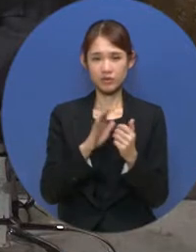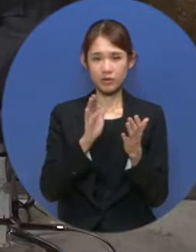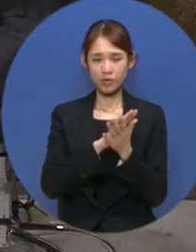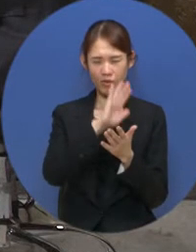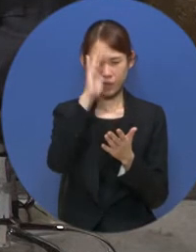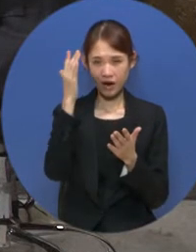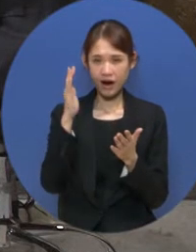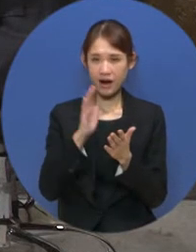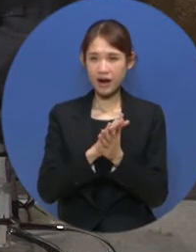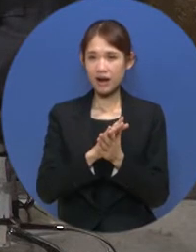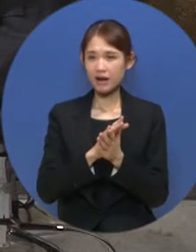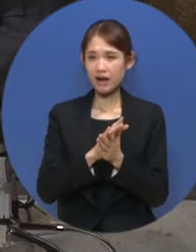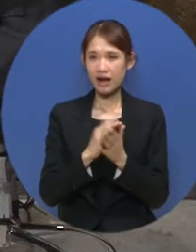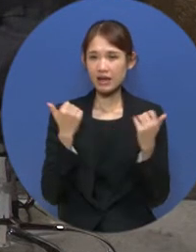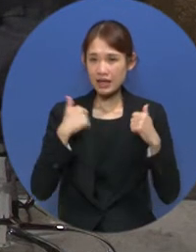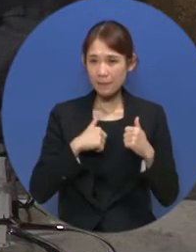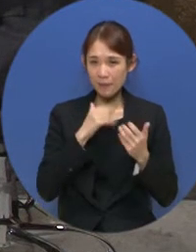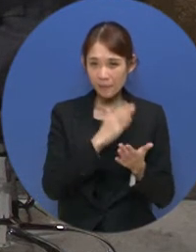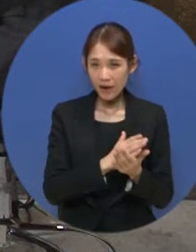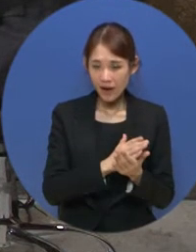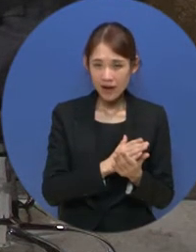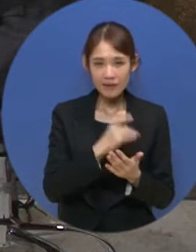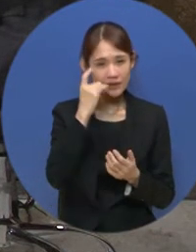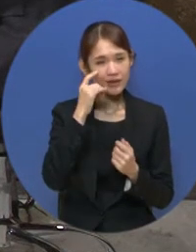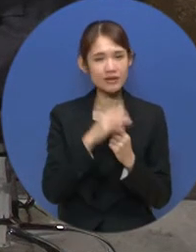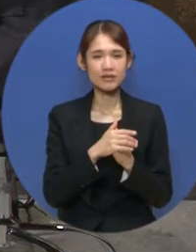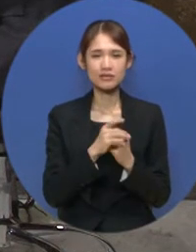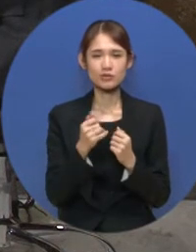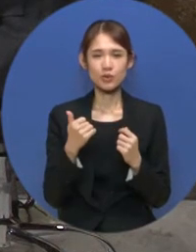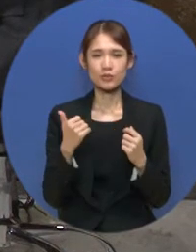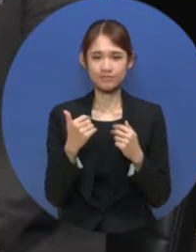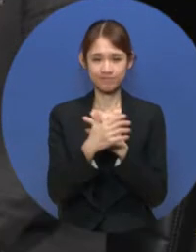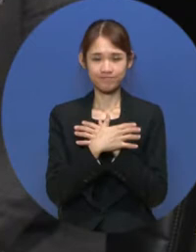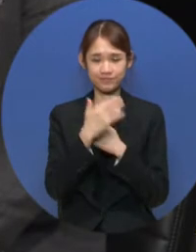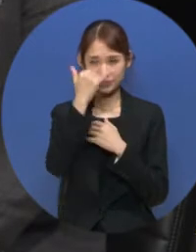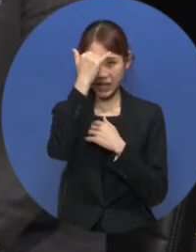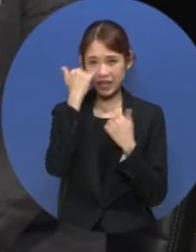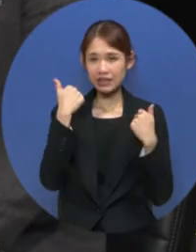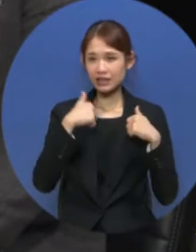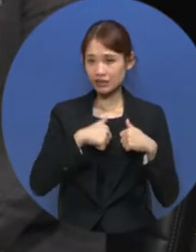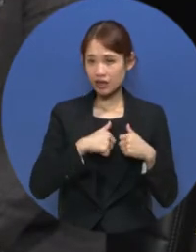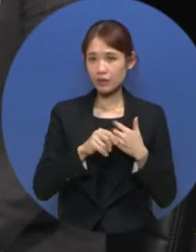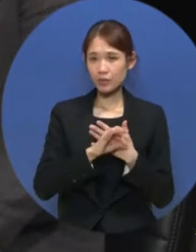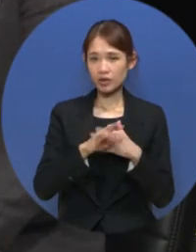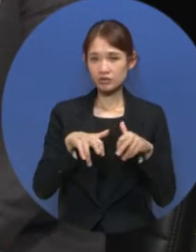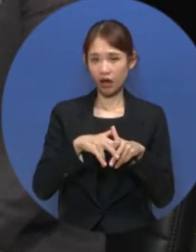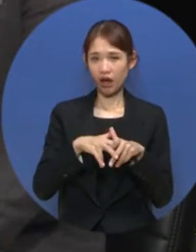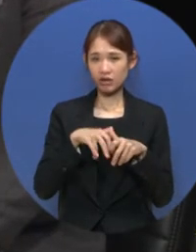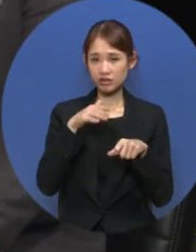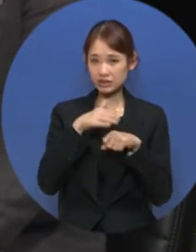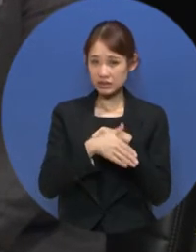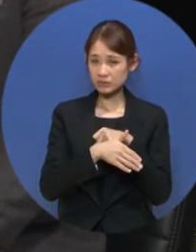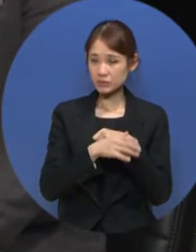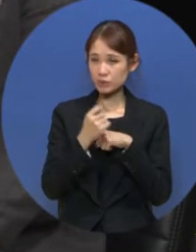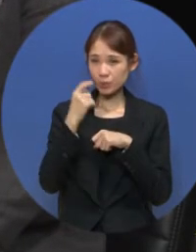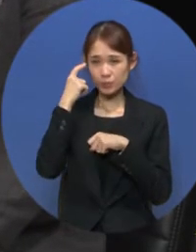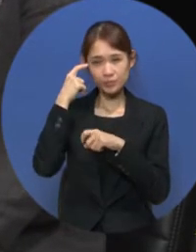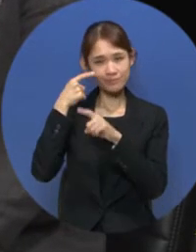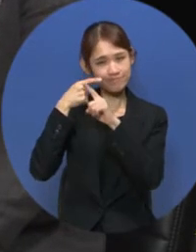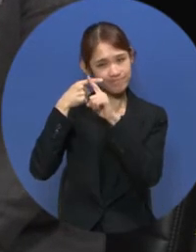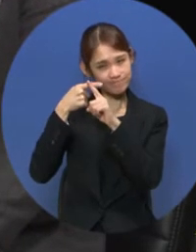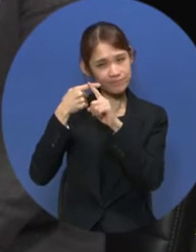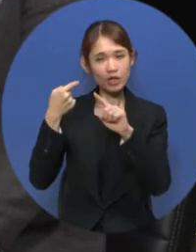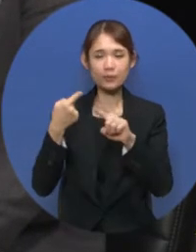화려하고 거창하게 입으라는 건 아니지만 네. 조금 차려입고 네. 다닌다면 네네. 장애인의 이미지 자체가 좀 긍정적으로